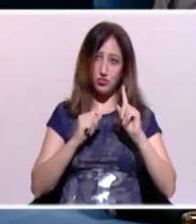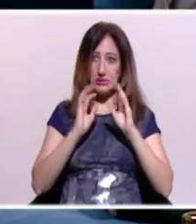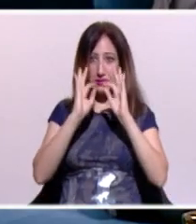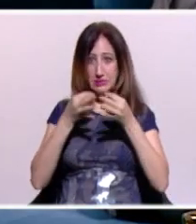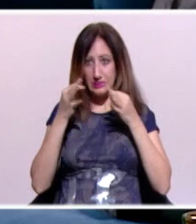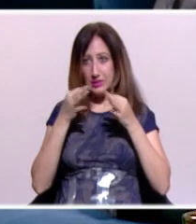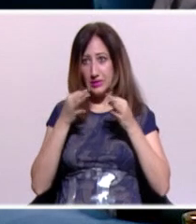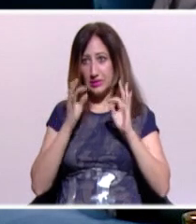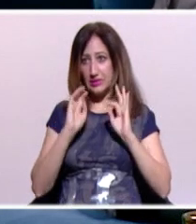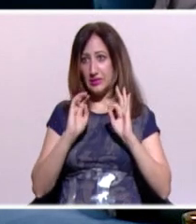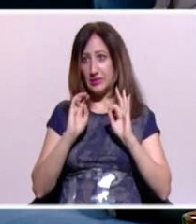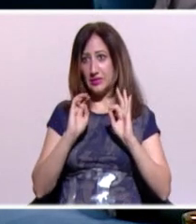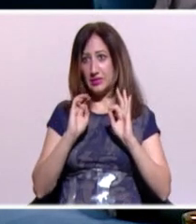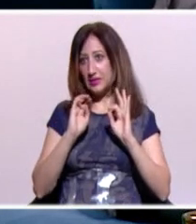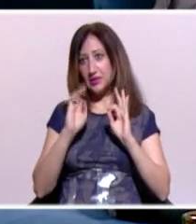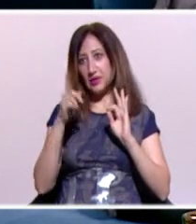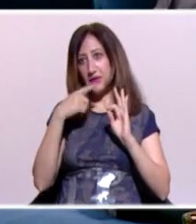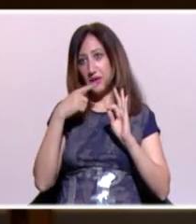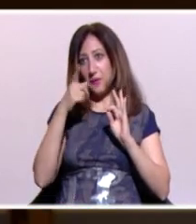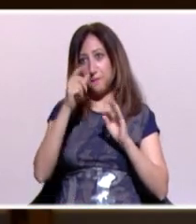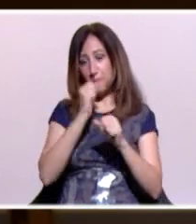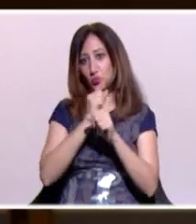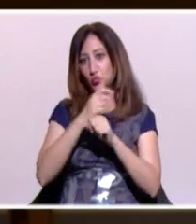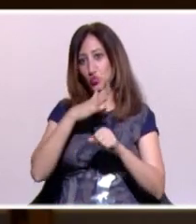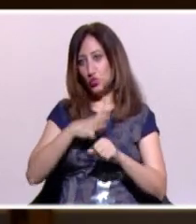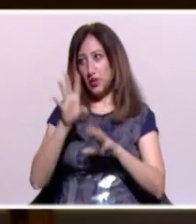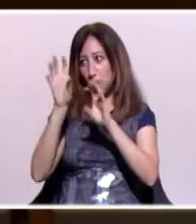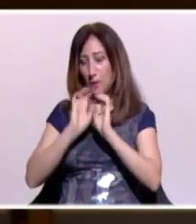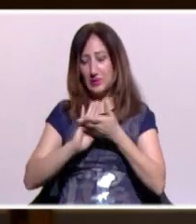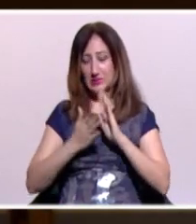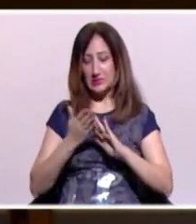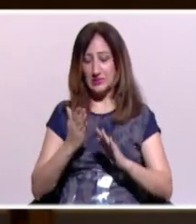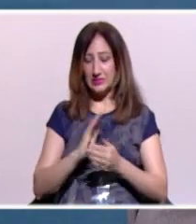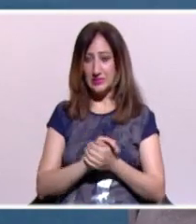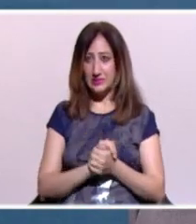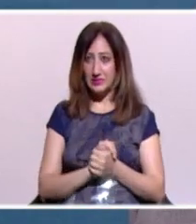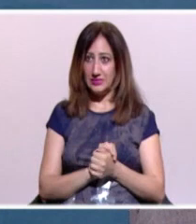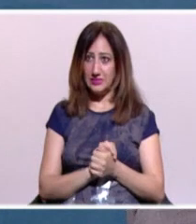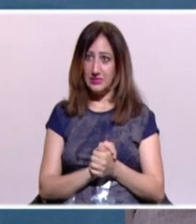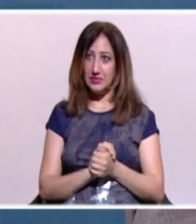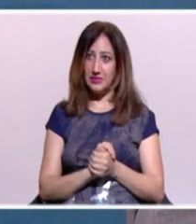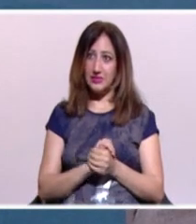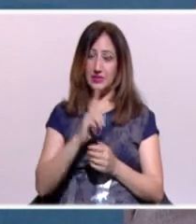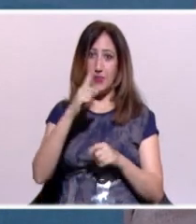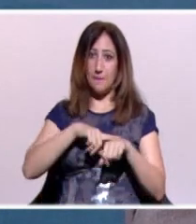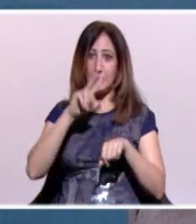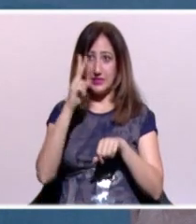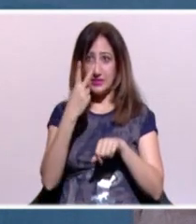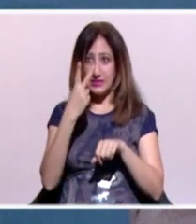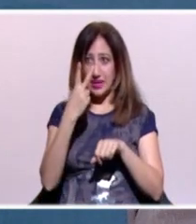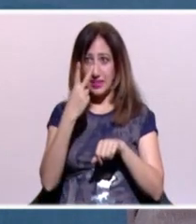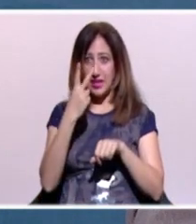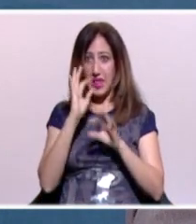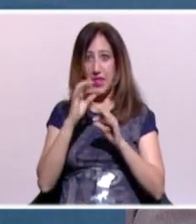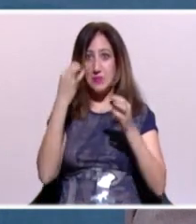الاطلاق. يعني مفيش حاجه خالص. راكور صعب تغيره. طبعا طبعا. لو كنت بقعد ساعتين قبل كل اوردر وساعه بعد كل